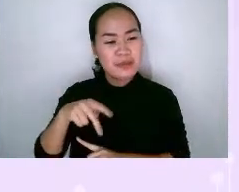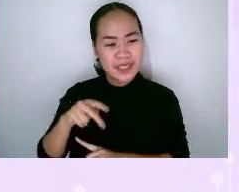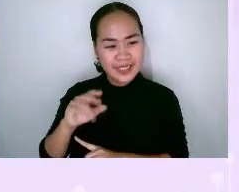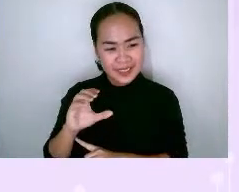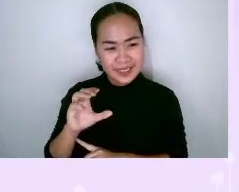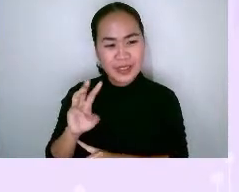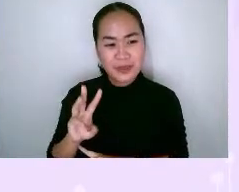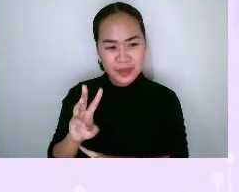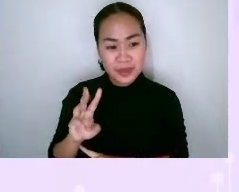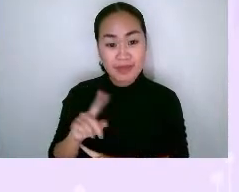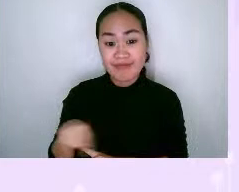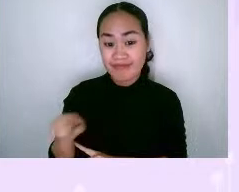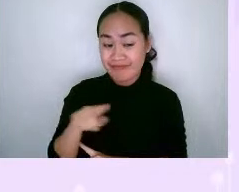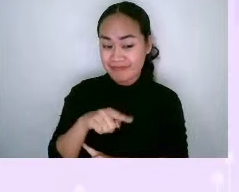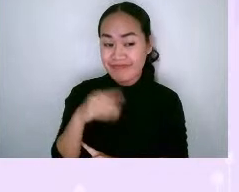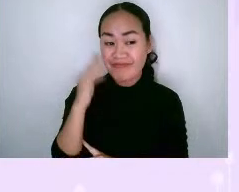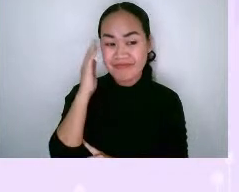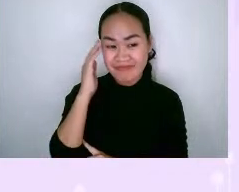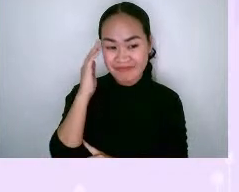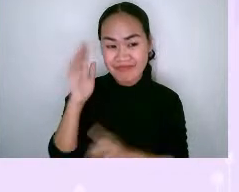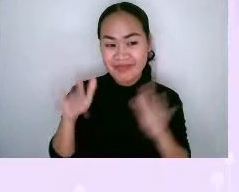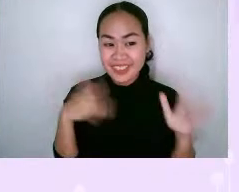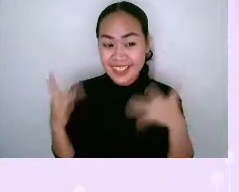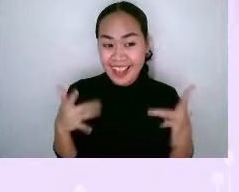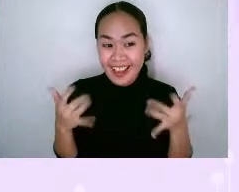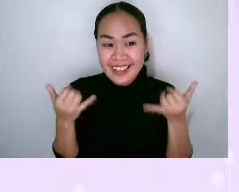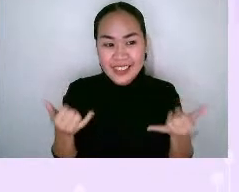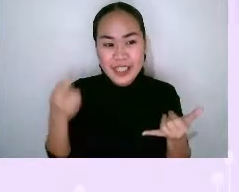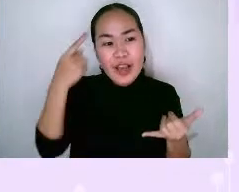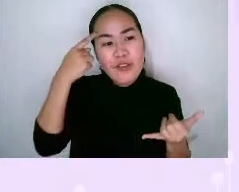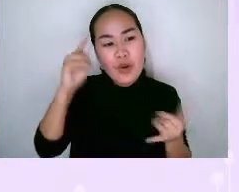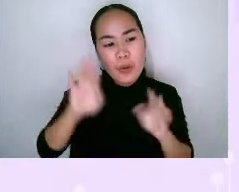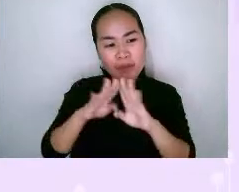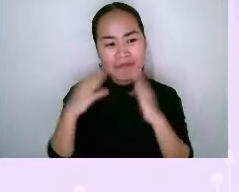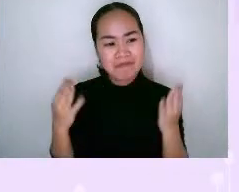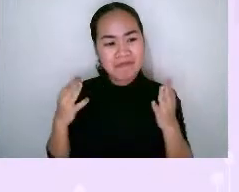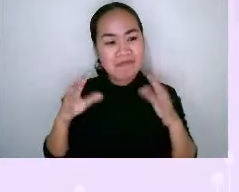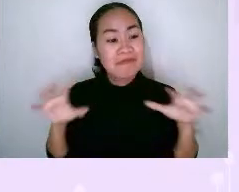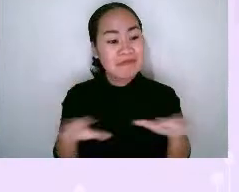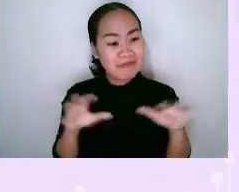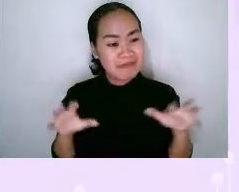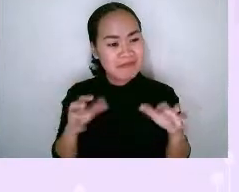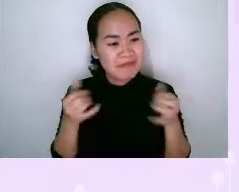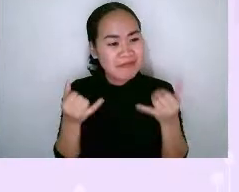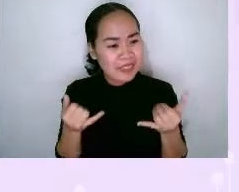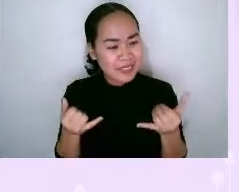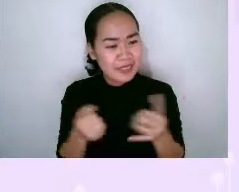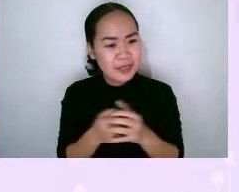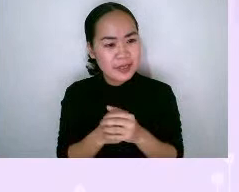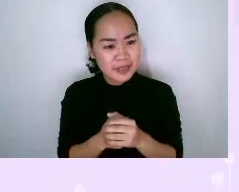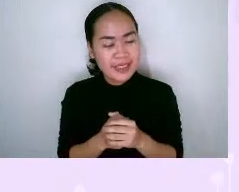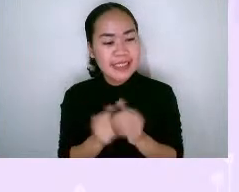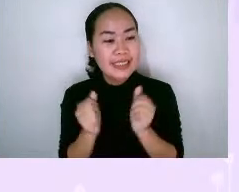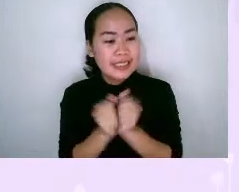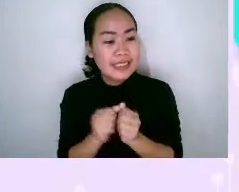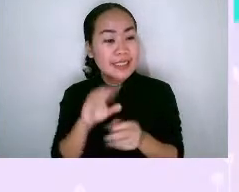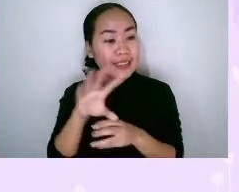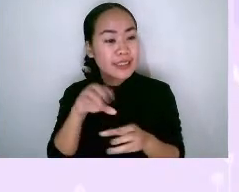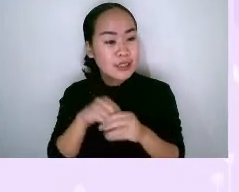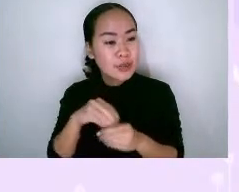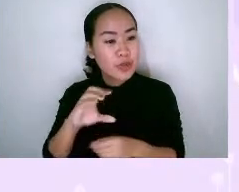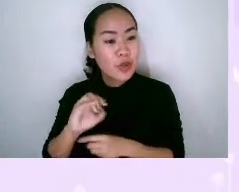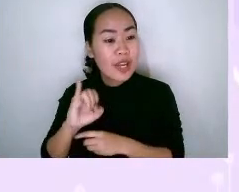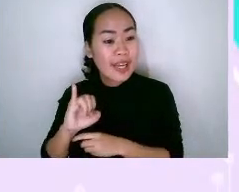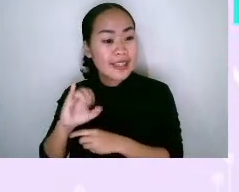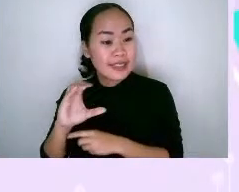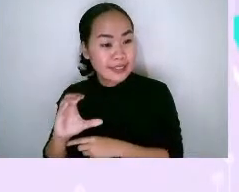kayong lahat sa ating forum para official na buksan ang ating activity ngayon. Makakasama natin ang OIC Executive